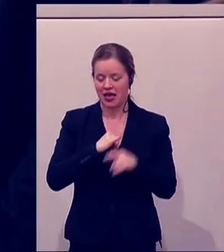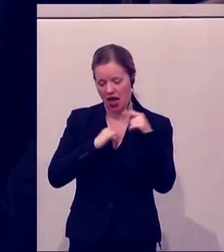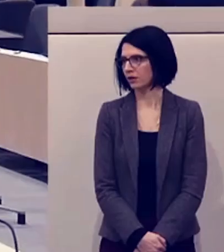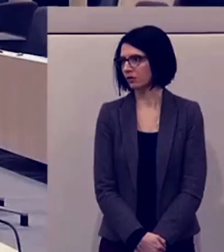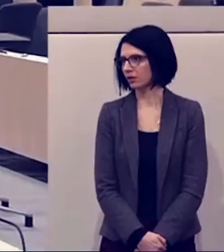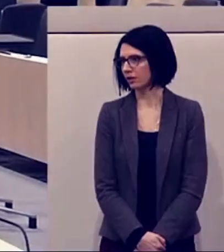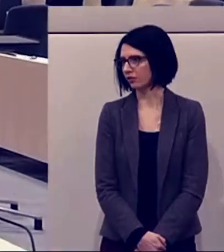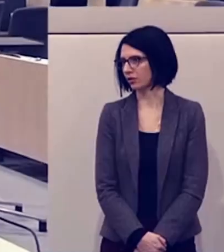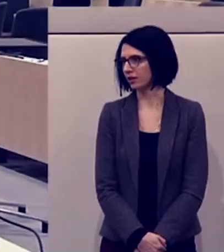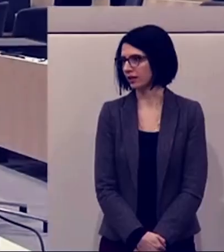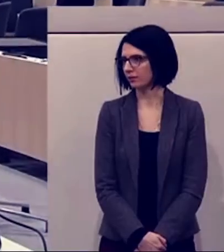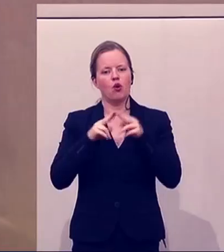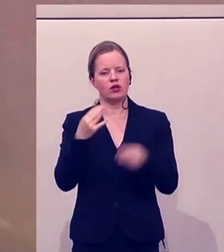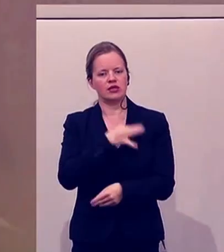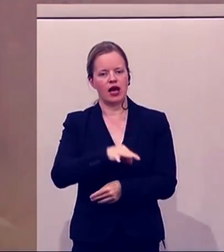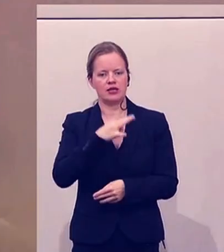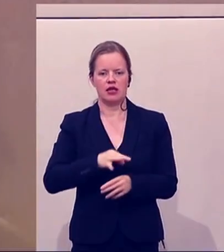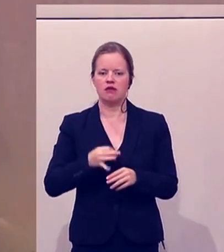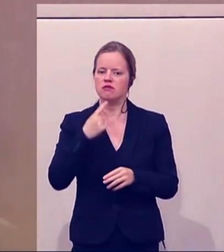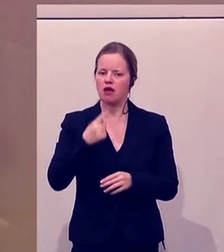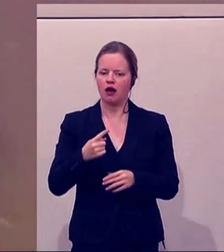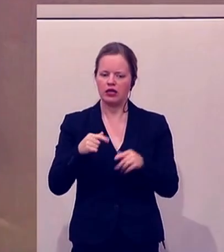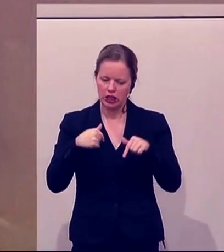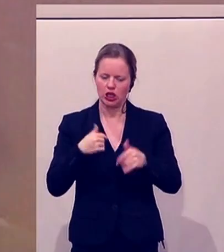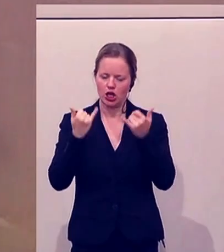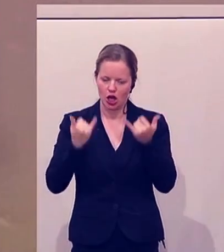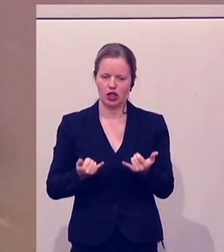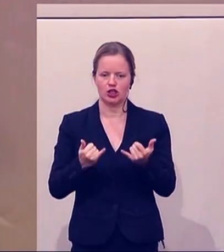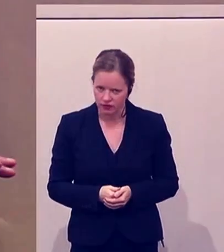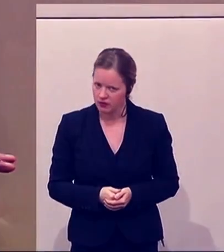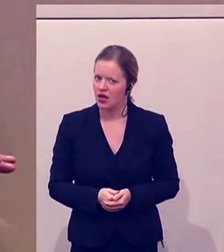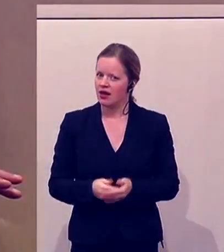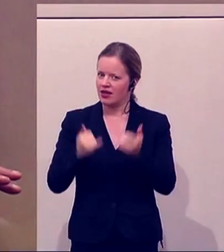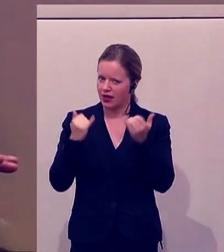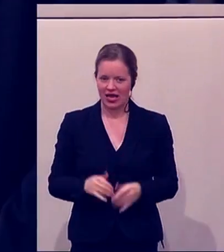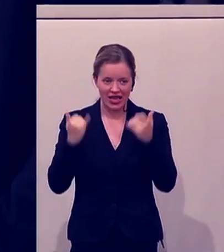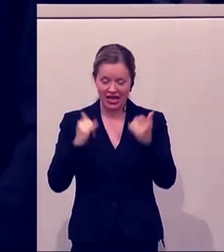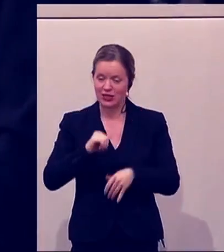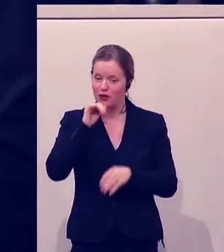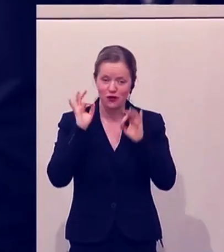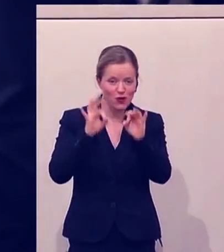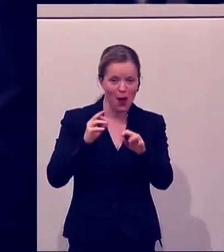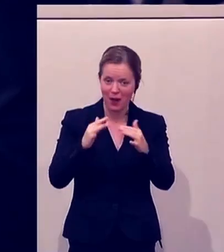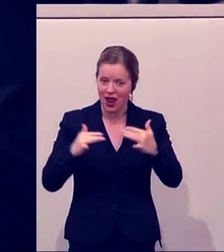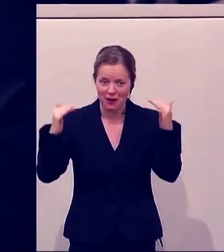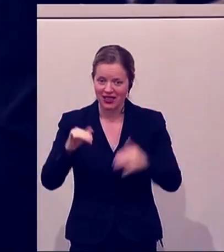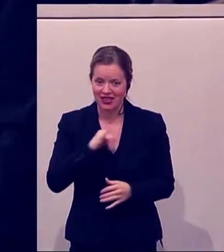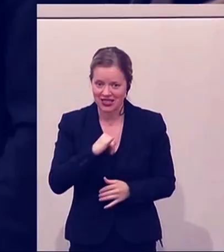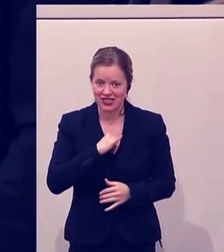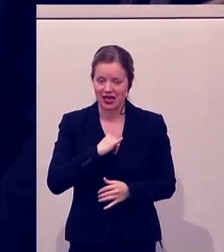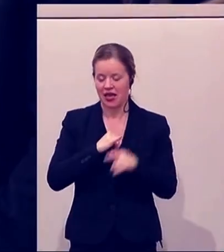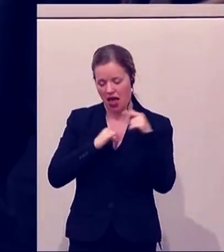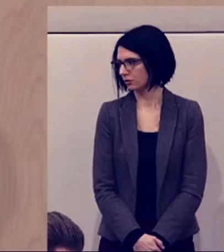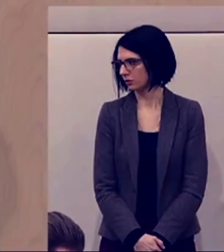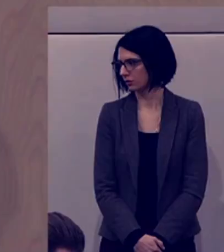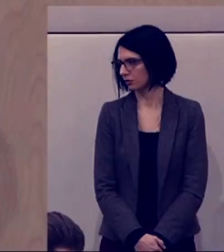Handy. Herr Kurz, ich pfeife euch was. Ich red nicht mit euch. Warum? Er interessiert sich für sein